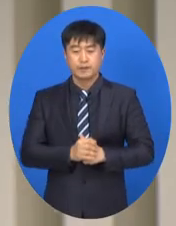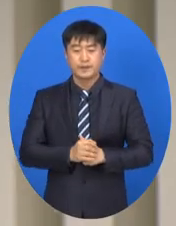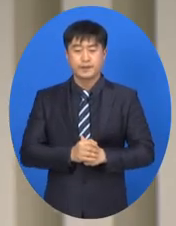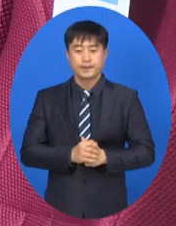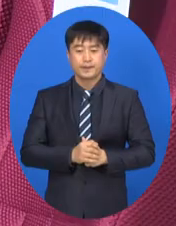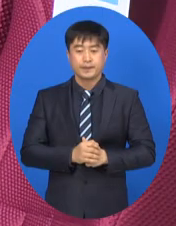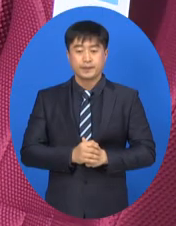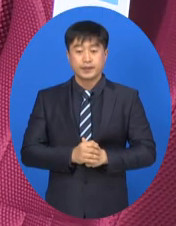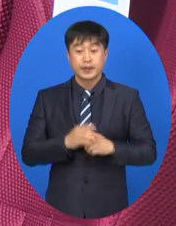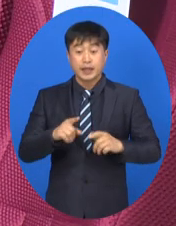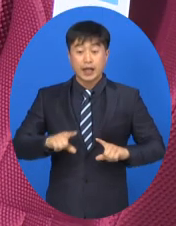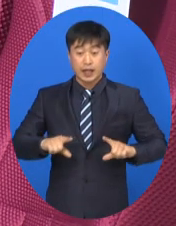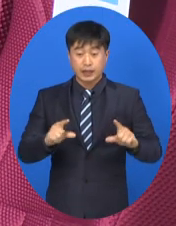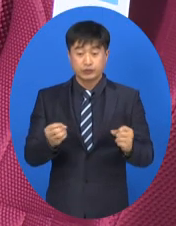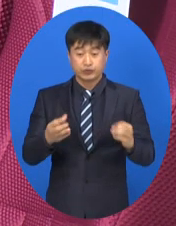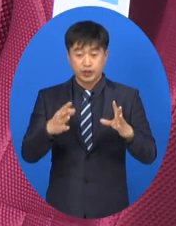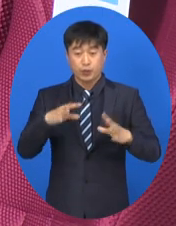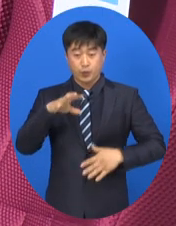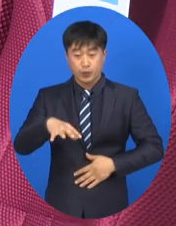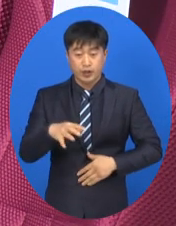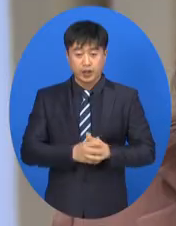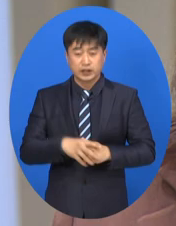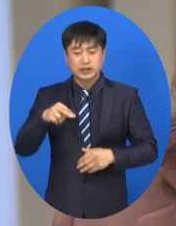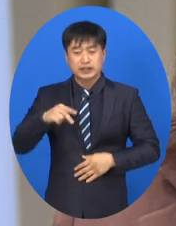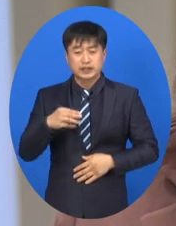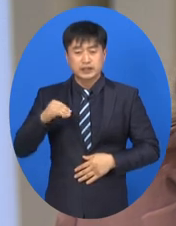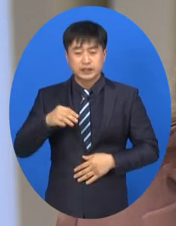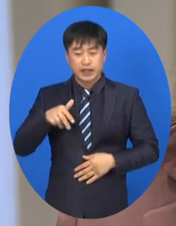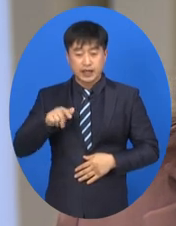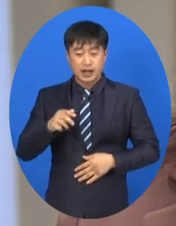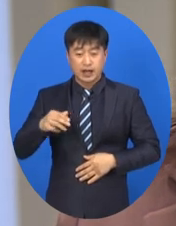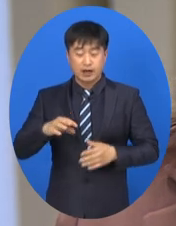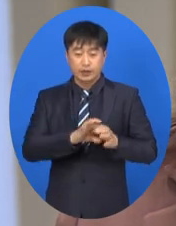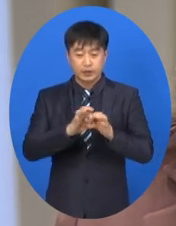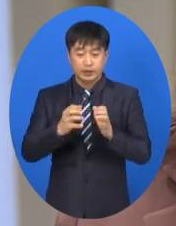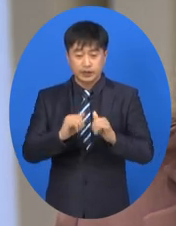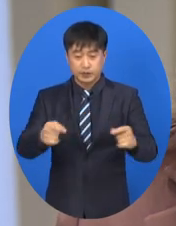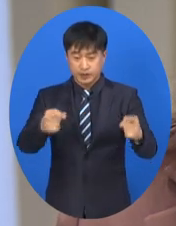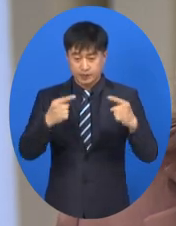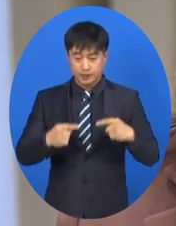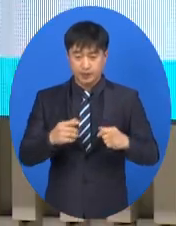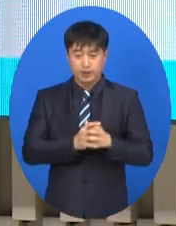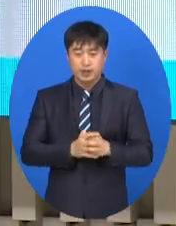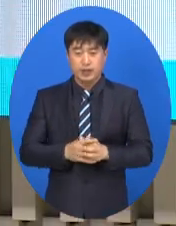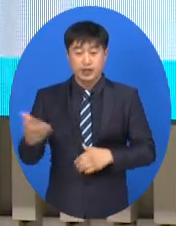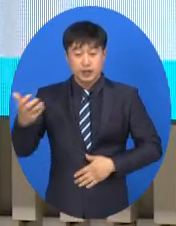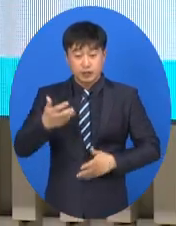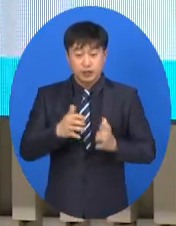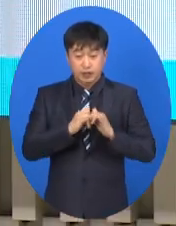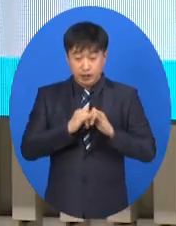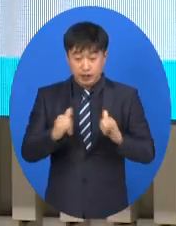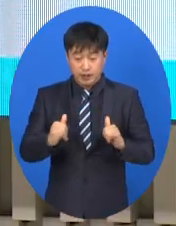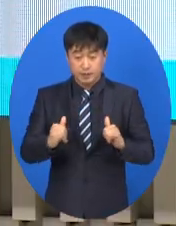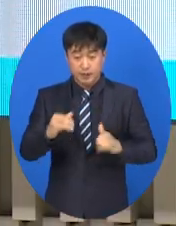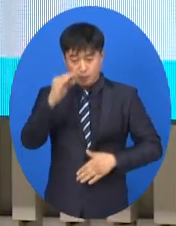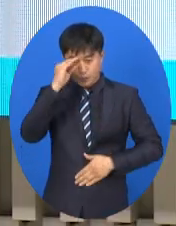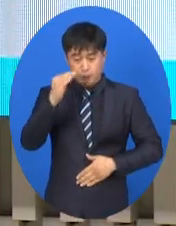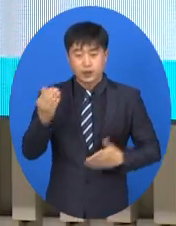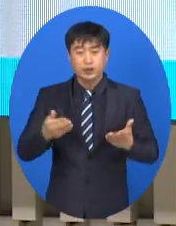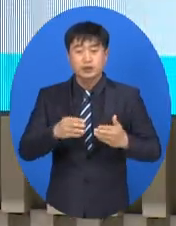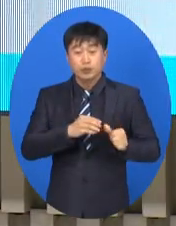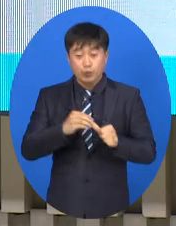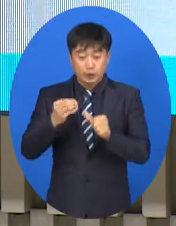있고요. 이날 행사에서는 주한 스리랑카 대사관 관계자 등이 참여한 가운데 이주민 모범 고용